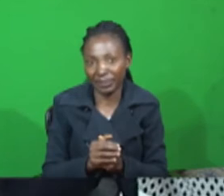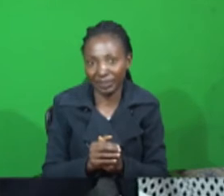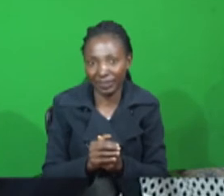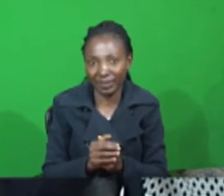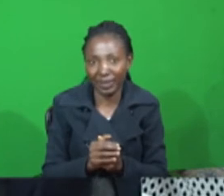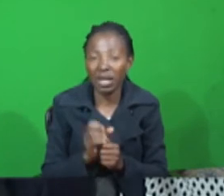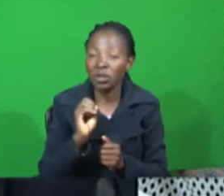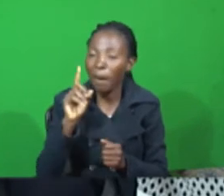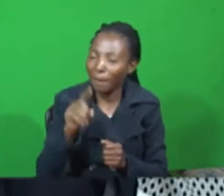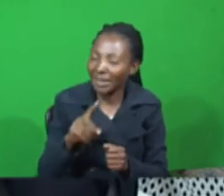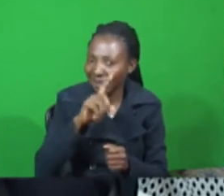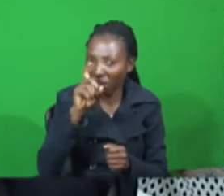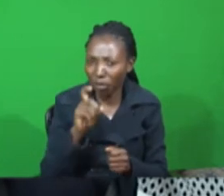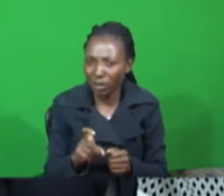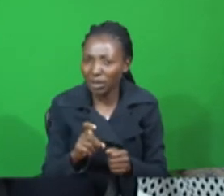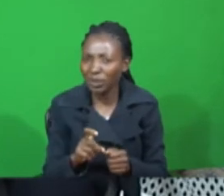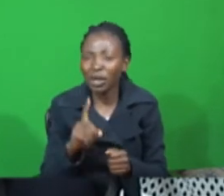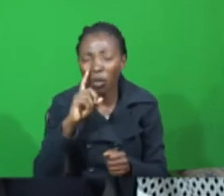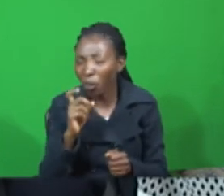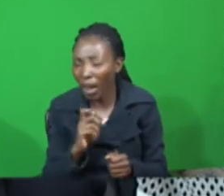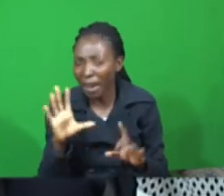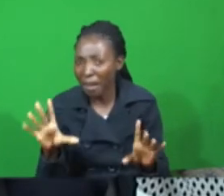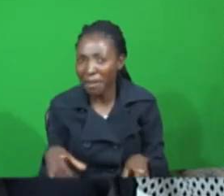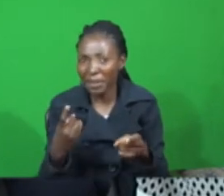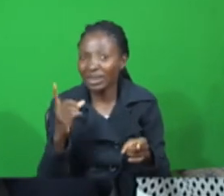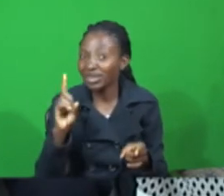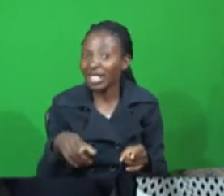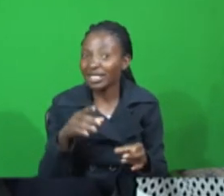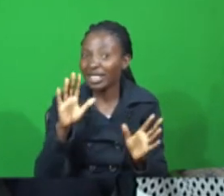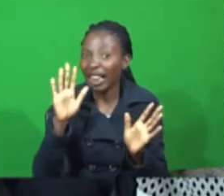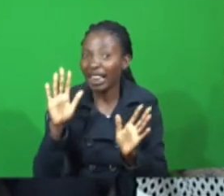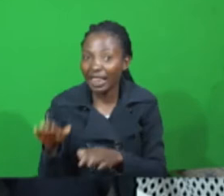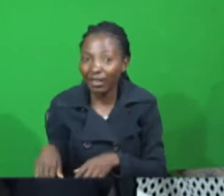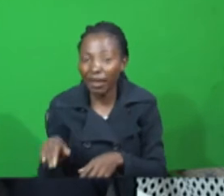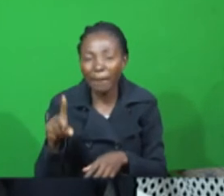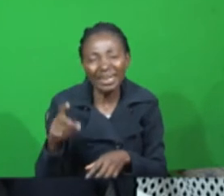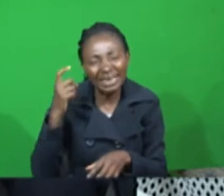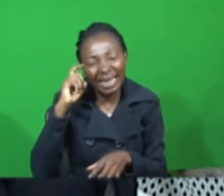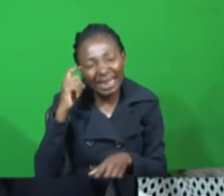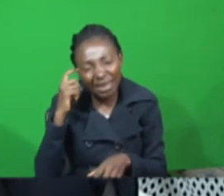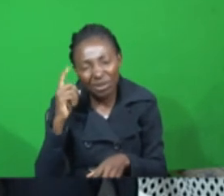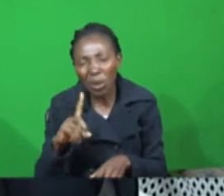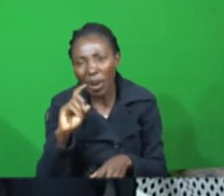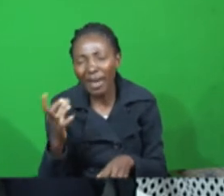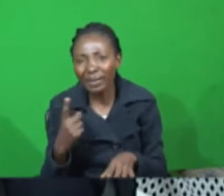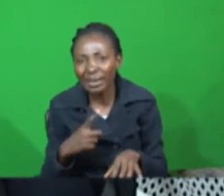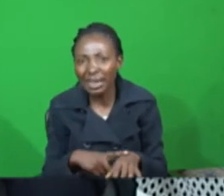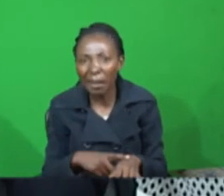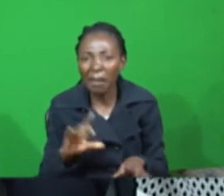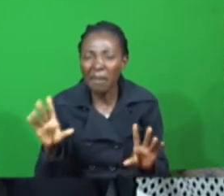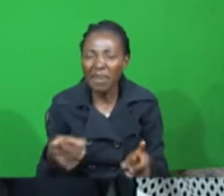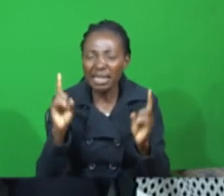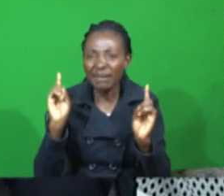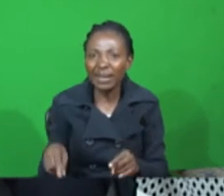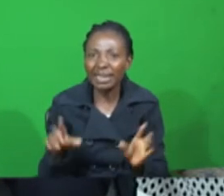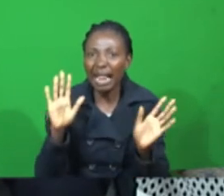nemurumeuchariisaiaiwatikuti ibvunzwe straight but pfungwa iripoka munhu unofanira kungoitawo nguva yekungofunga kuti asiwo vasikana wangu vasingagare